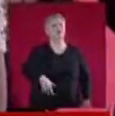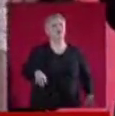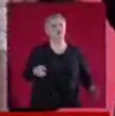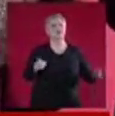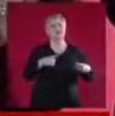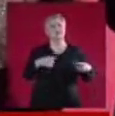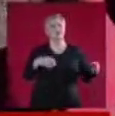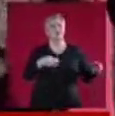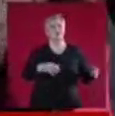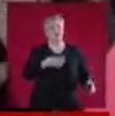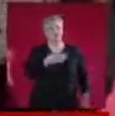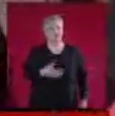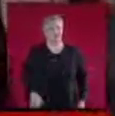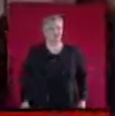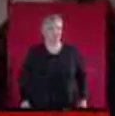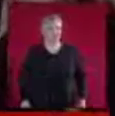ωραίος